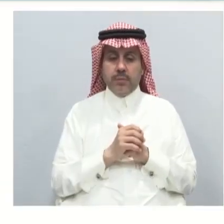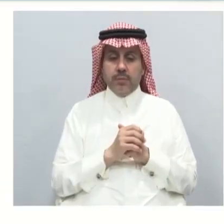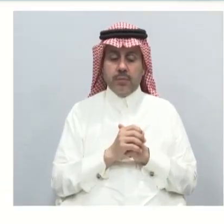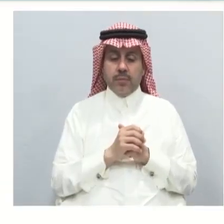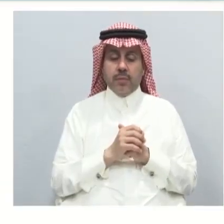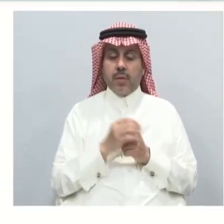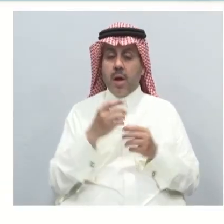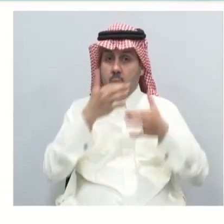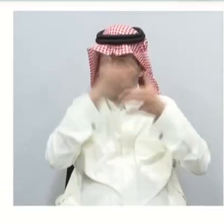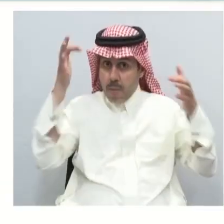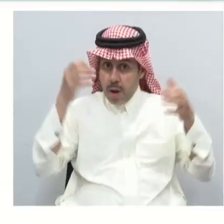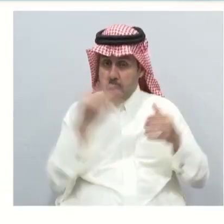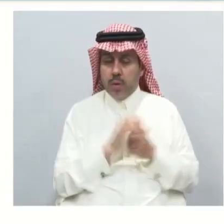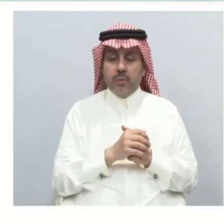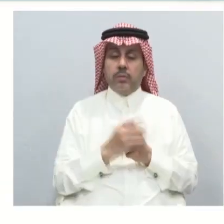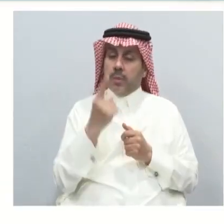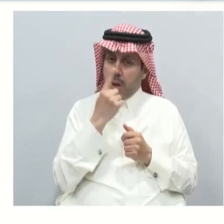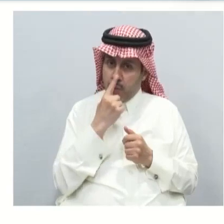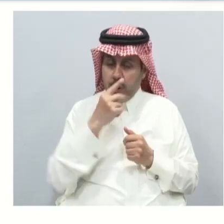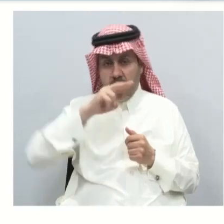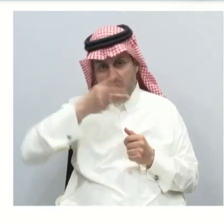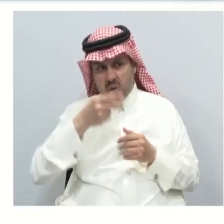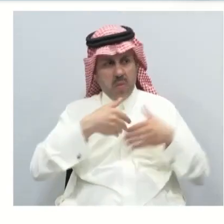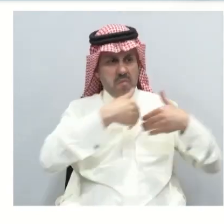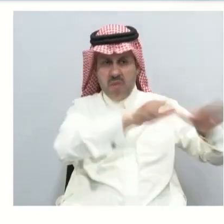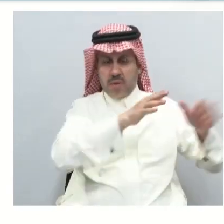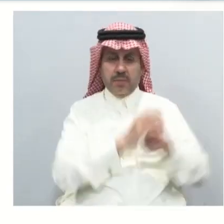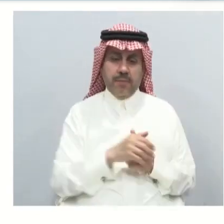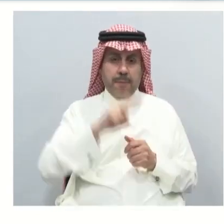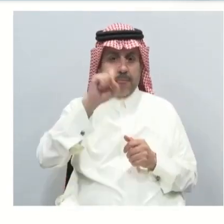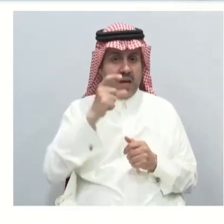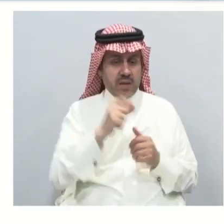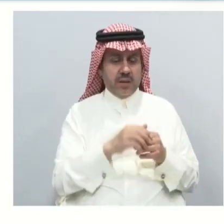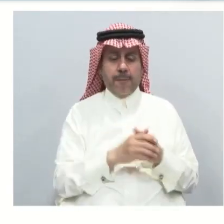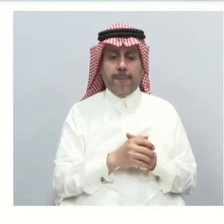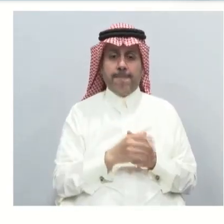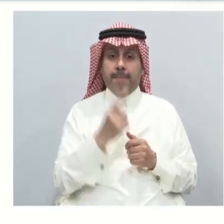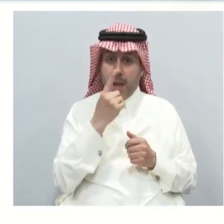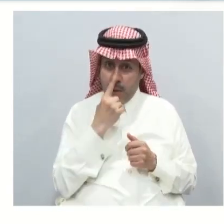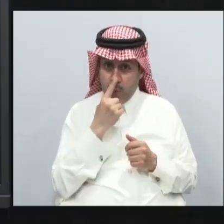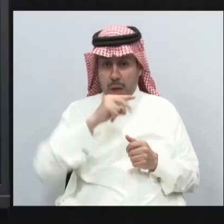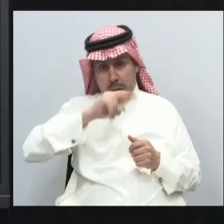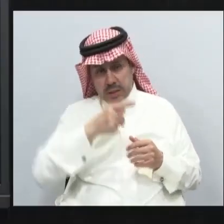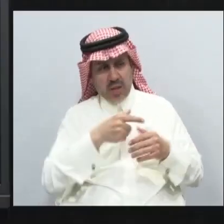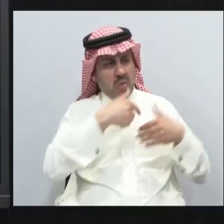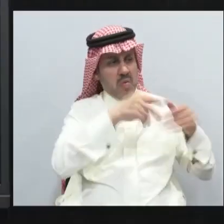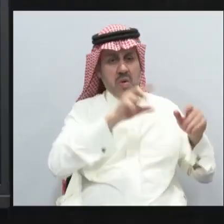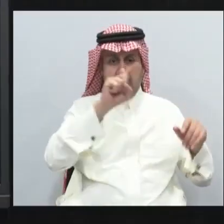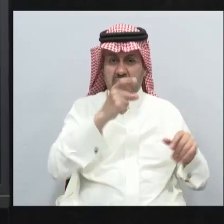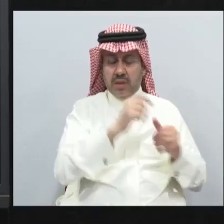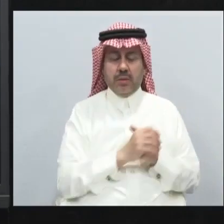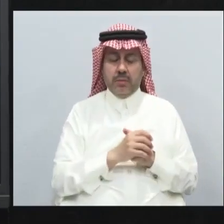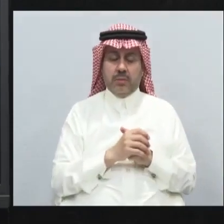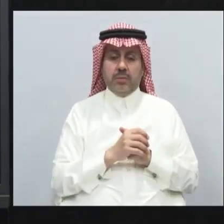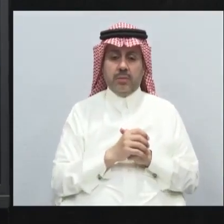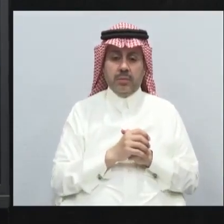العلماء ان القبول ضده الرد شو معنى الرد ان ترد هذه الكلمه ولا تقبل لا اله الا الله